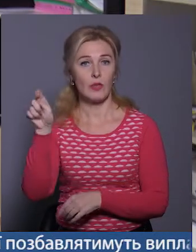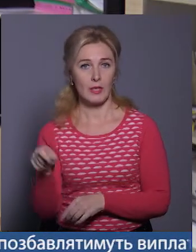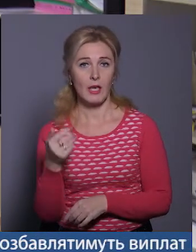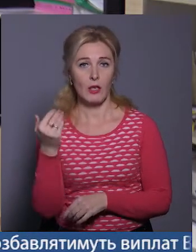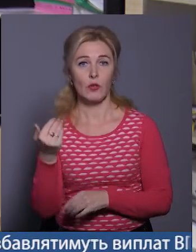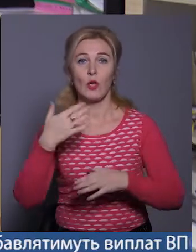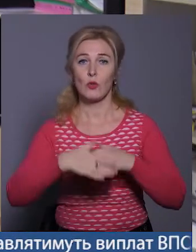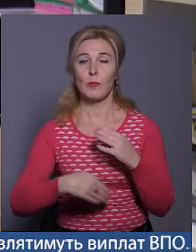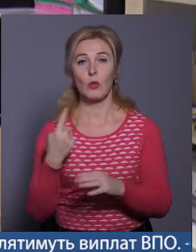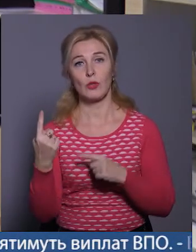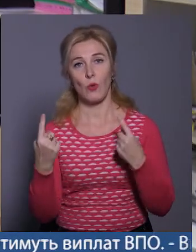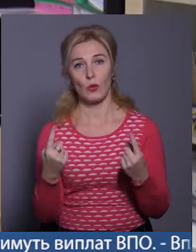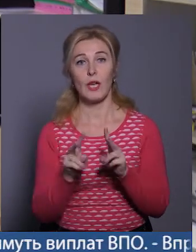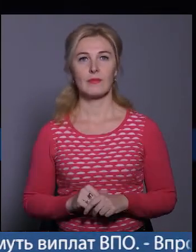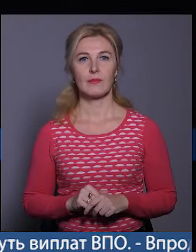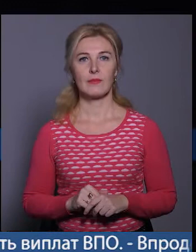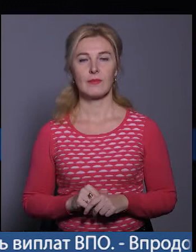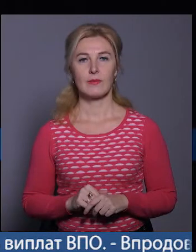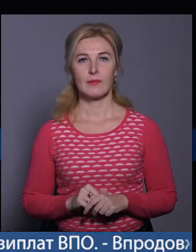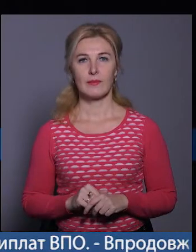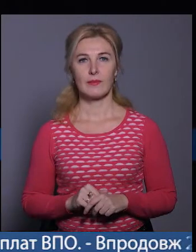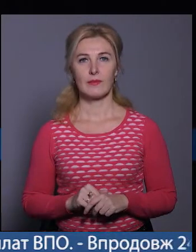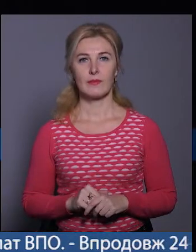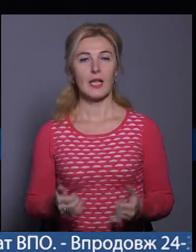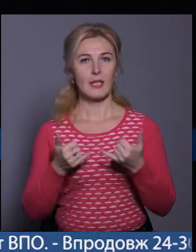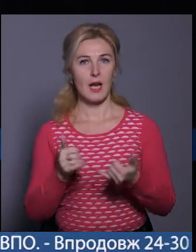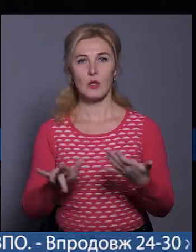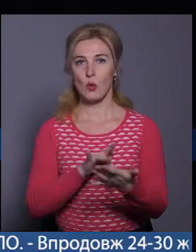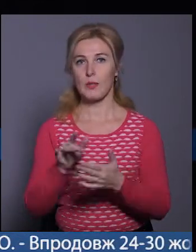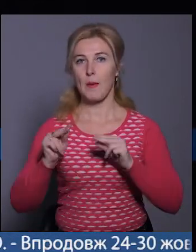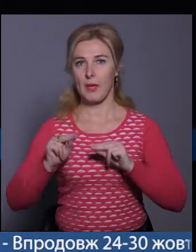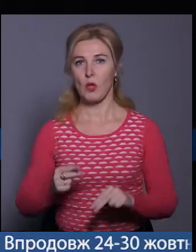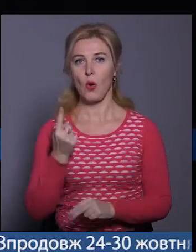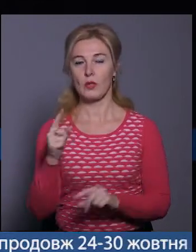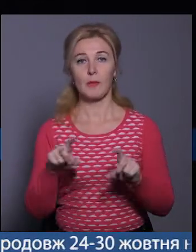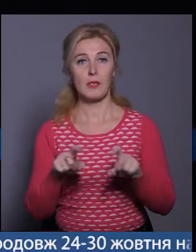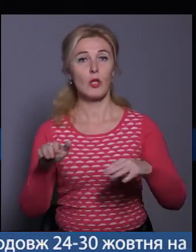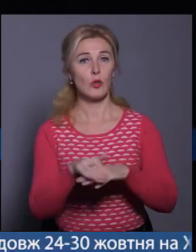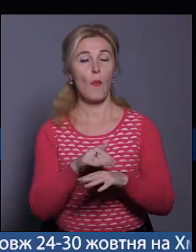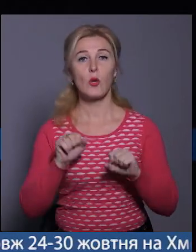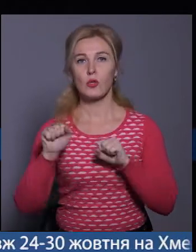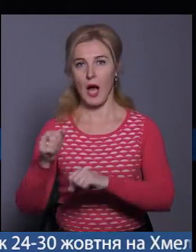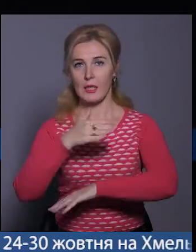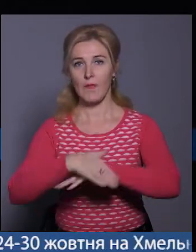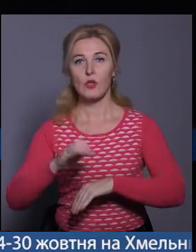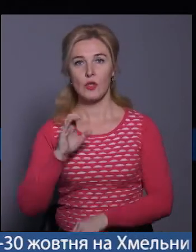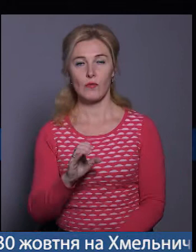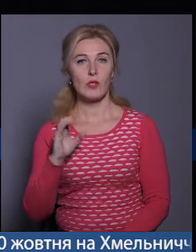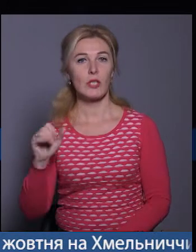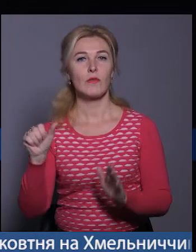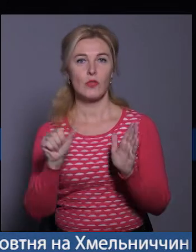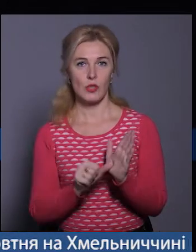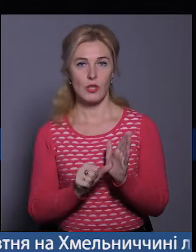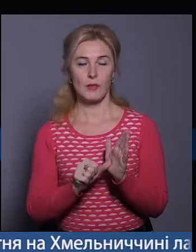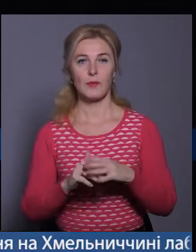вони розуміли один одного як ніхто. Наразі у місті працює один магазин «Доброзахист» на вулиці Січових Стрільців,